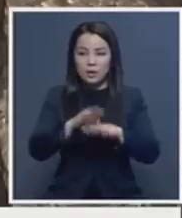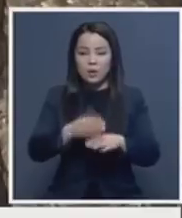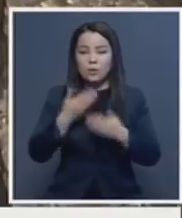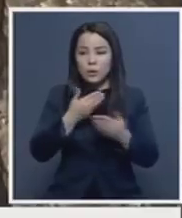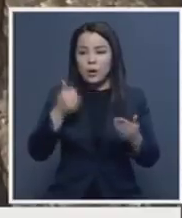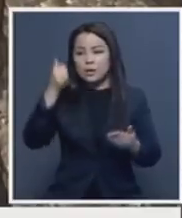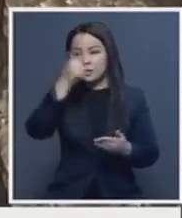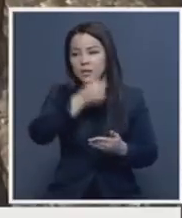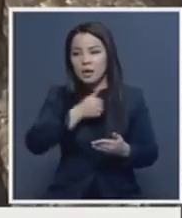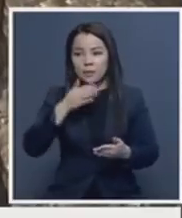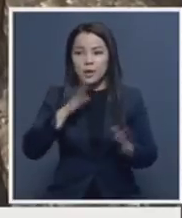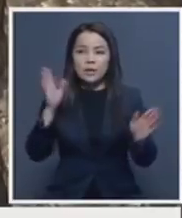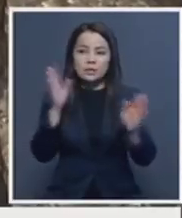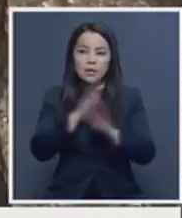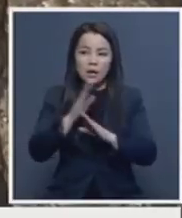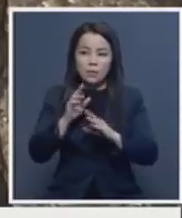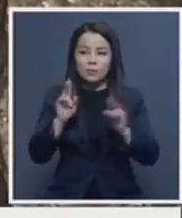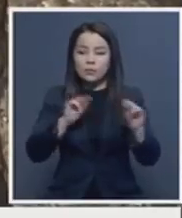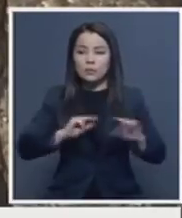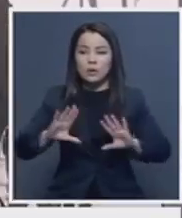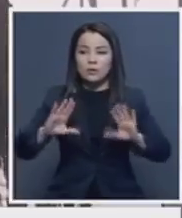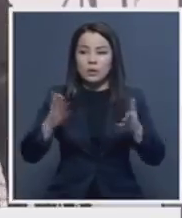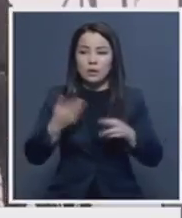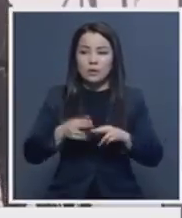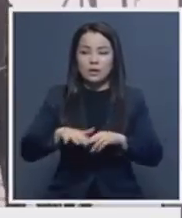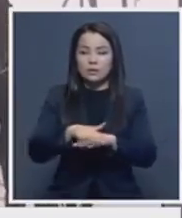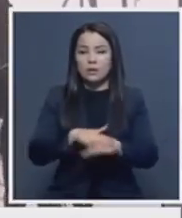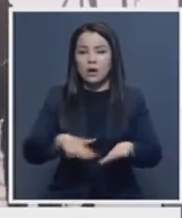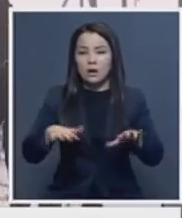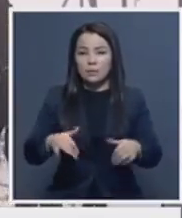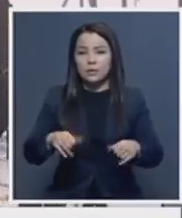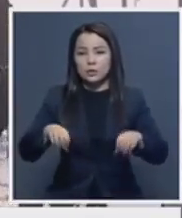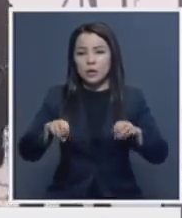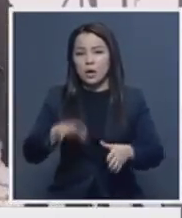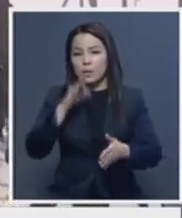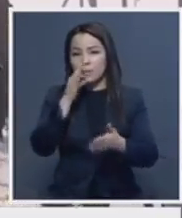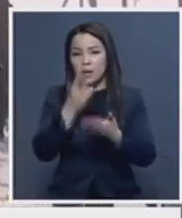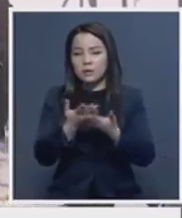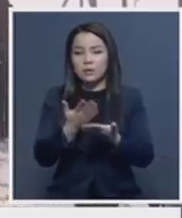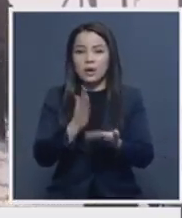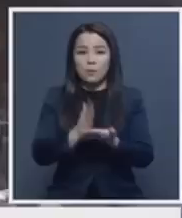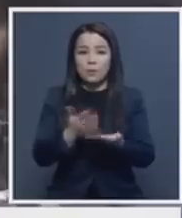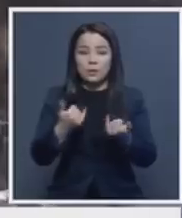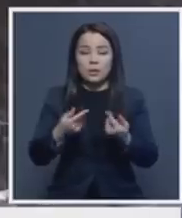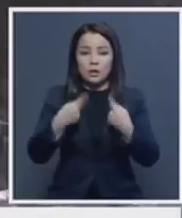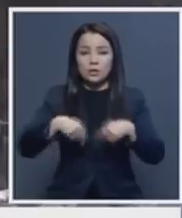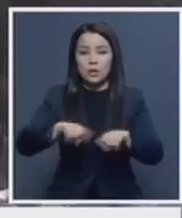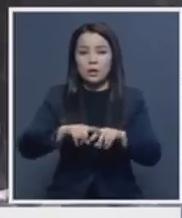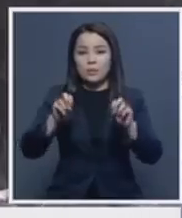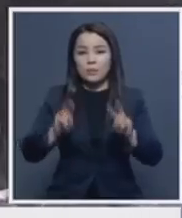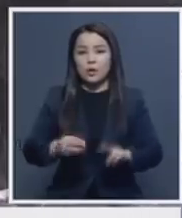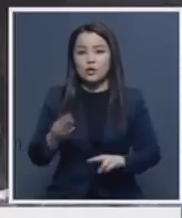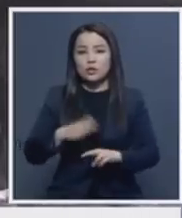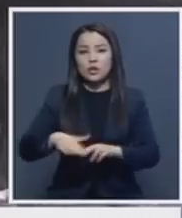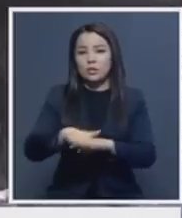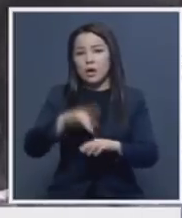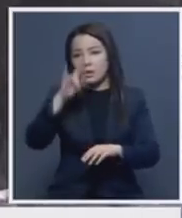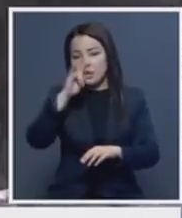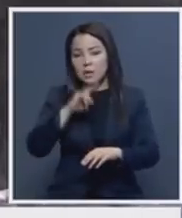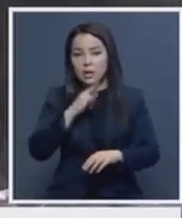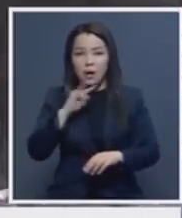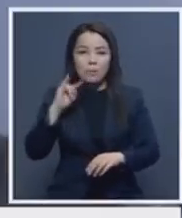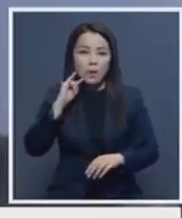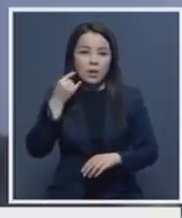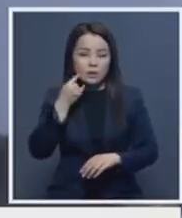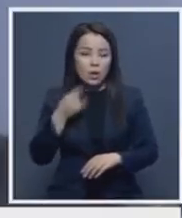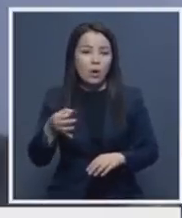жылдары шығыс өңірде табиғи апаттардың көп болуына байланысты осындай шешім шығарылған. Жеке құрам Шығыс Қазақстан Павлодар облысының